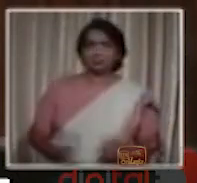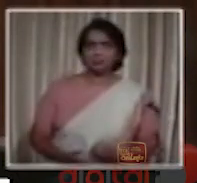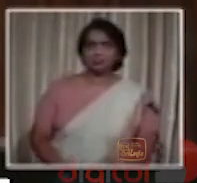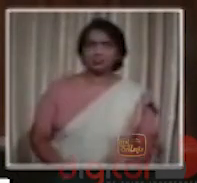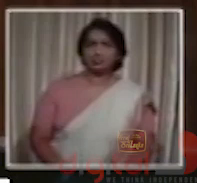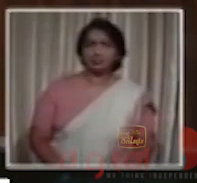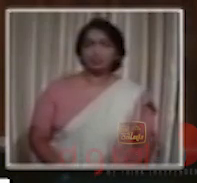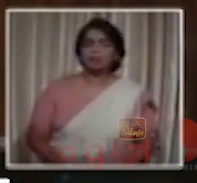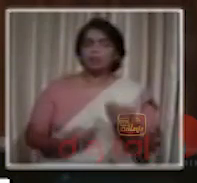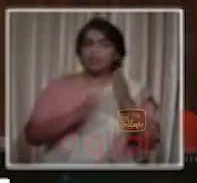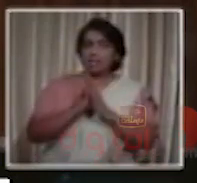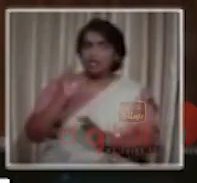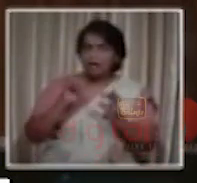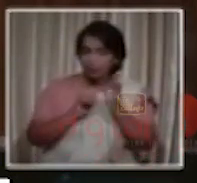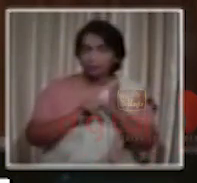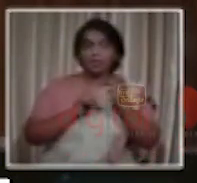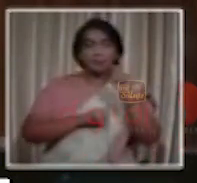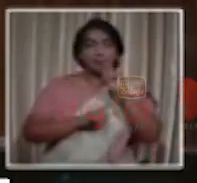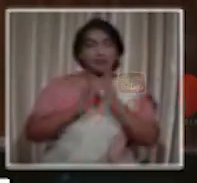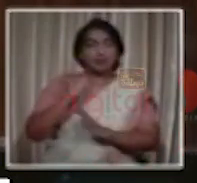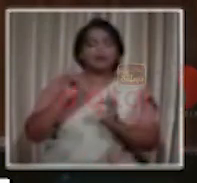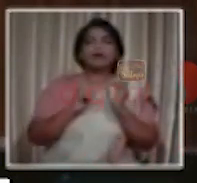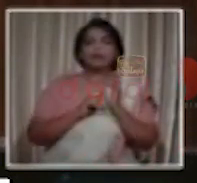විය. අමාත්‍යවරුන් සහ පාර්ලිමේන්තු මන්ත්‍රීවරුන්